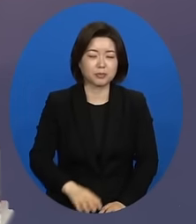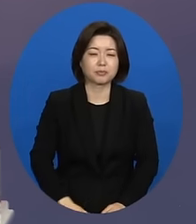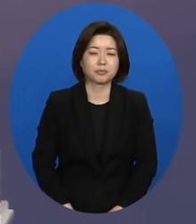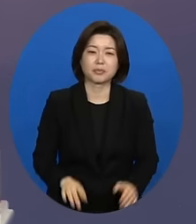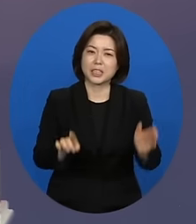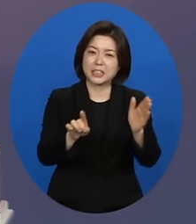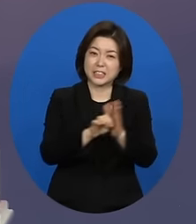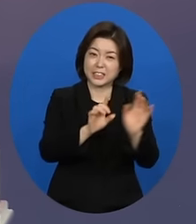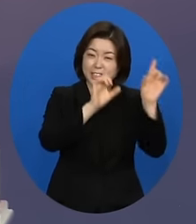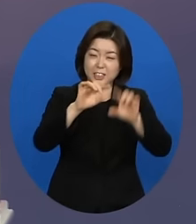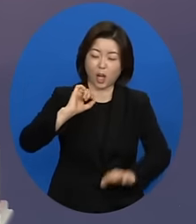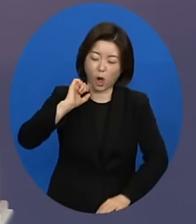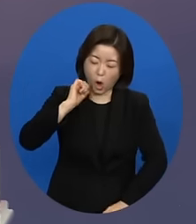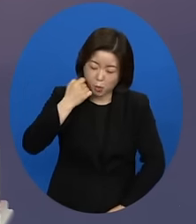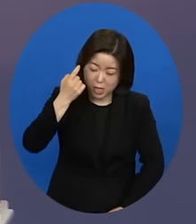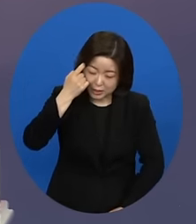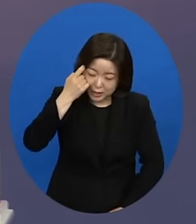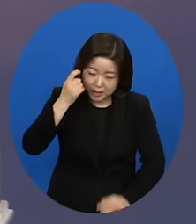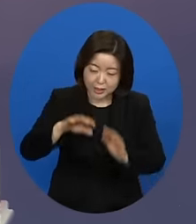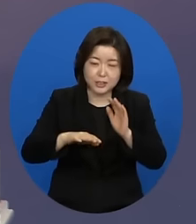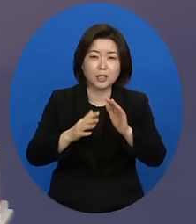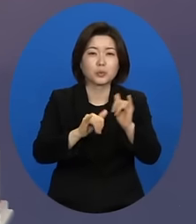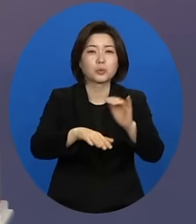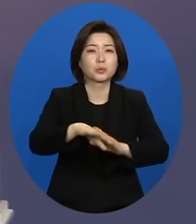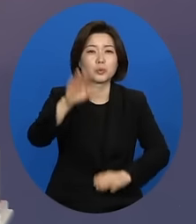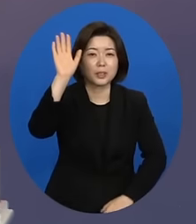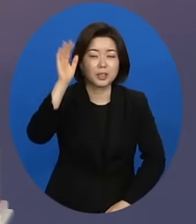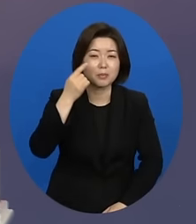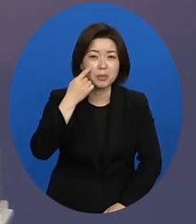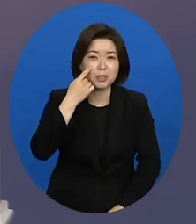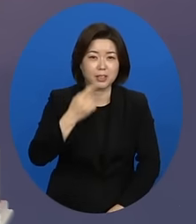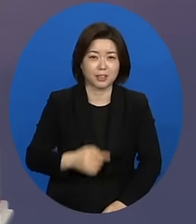신앙생활이 어렵다고 생각하는 분 손 들어보세요.